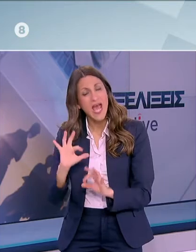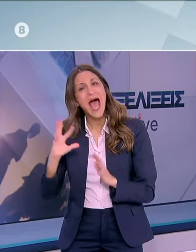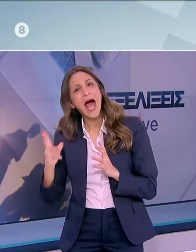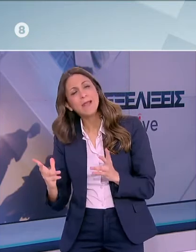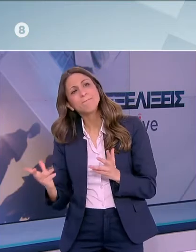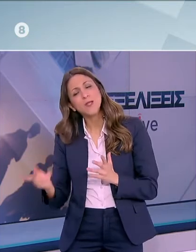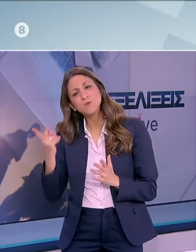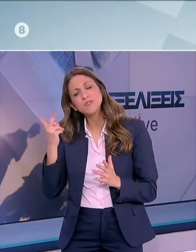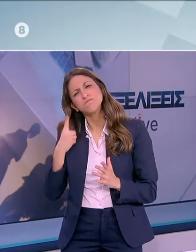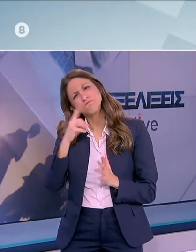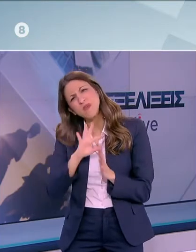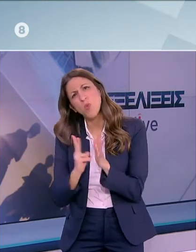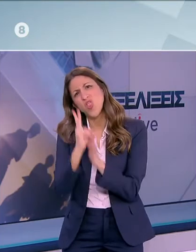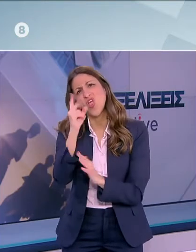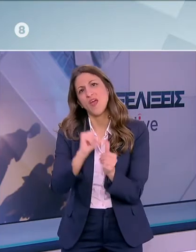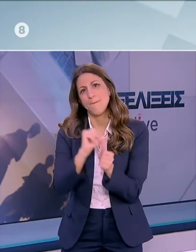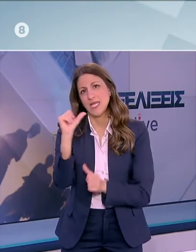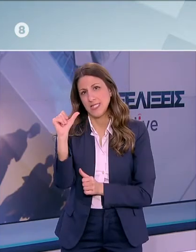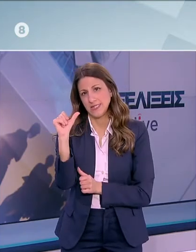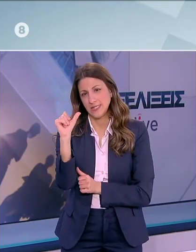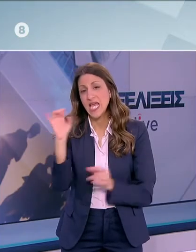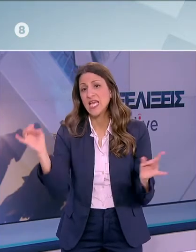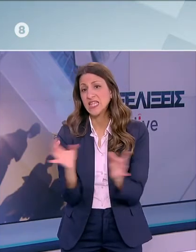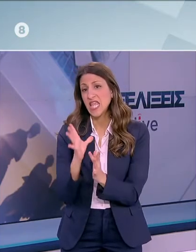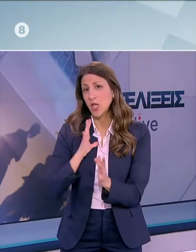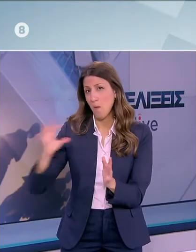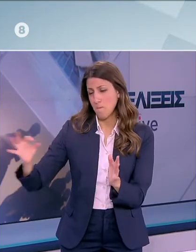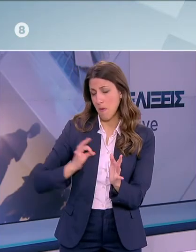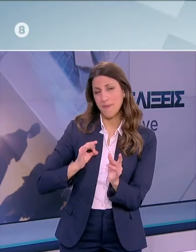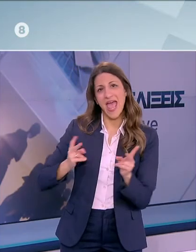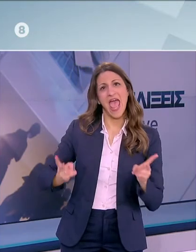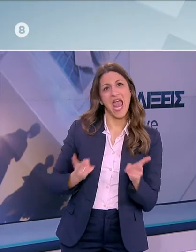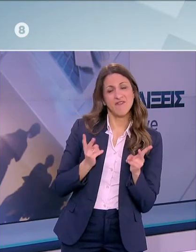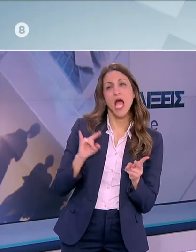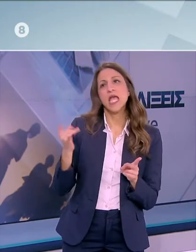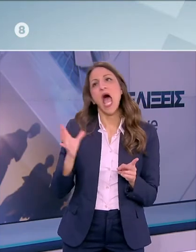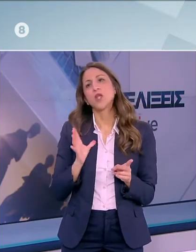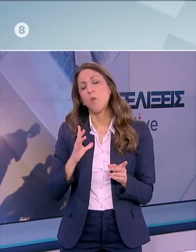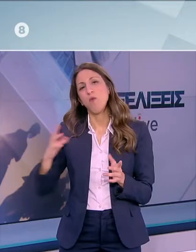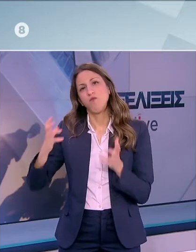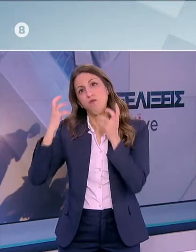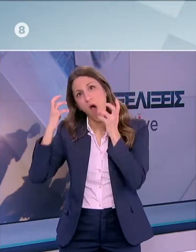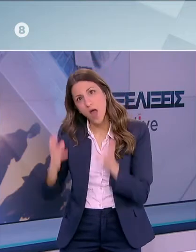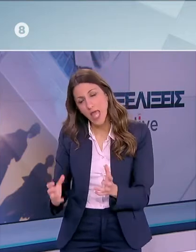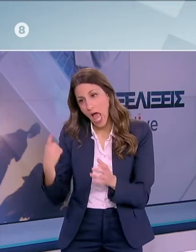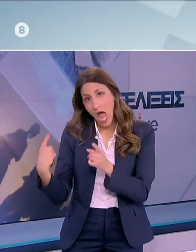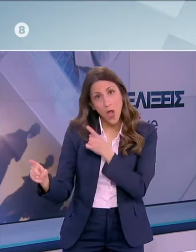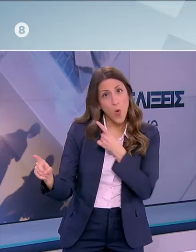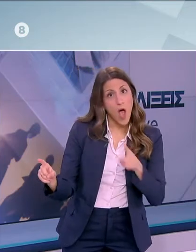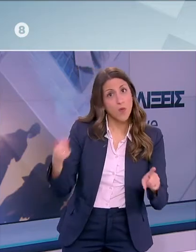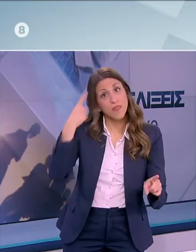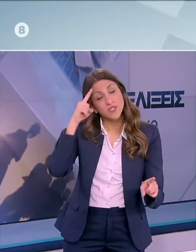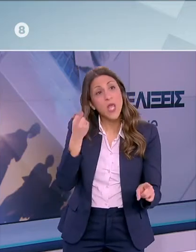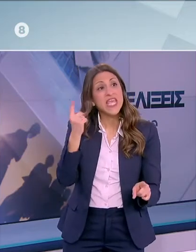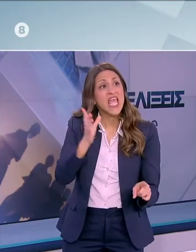είναι ένα έτος. Μπορεί να μην είναι το ίδιο για κάποιον που την έχει περάσει ελαφρά ή κάποιον ο οποίος έχει νοσήσει, όπως λέμε,